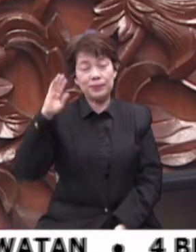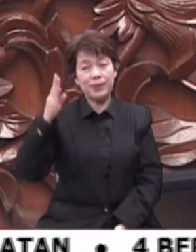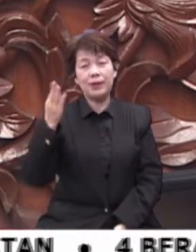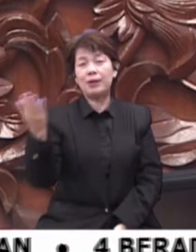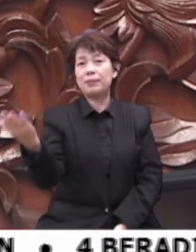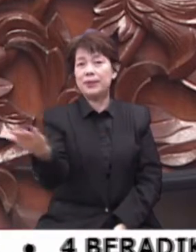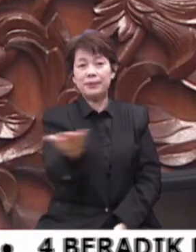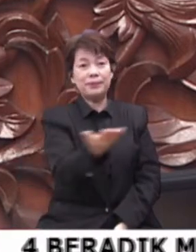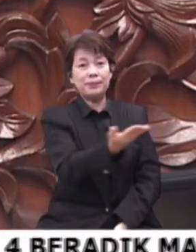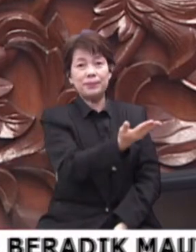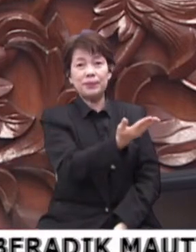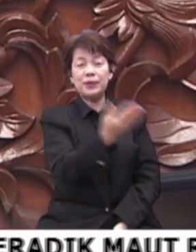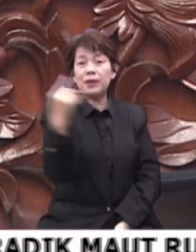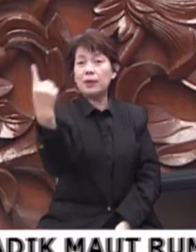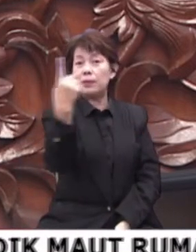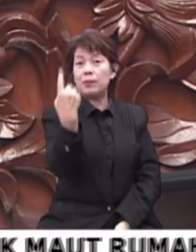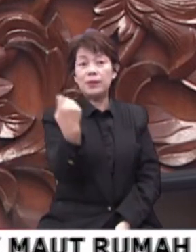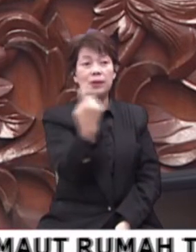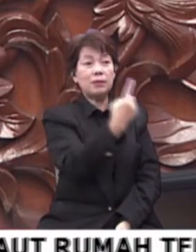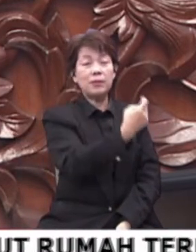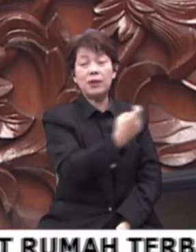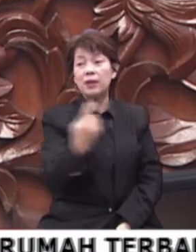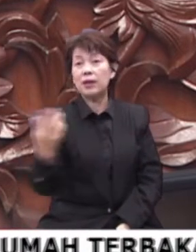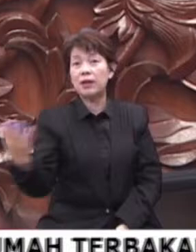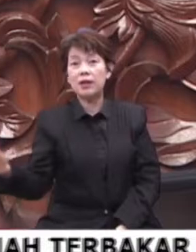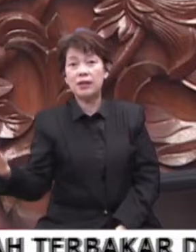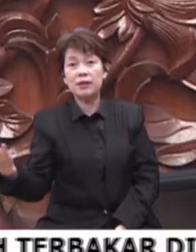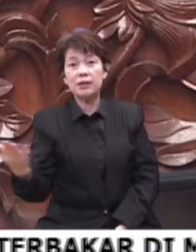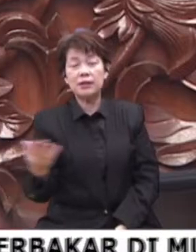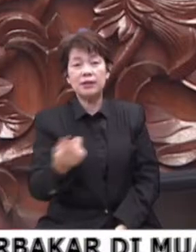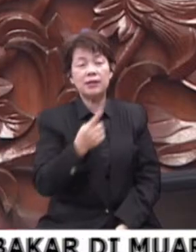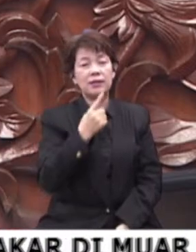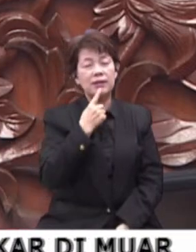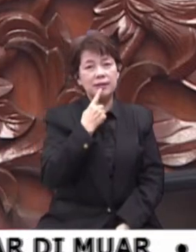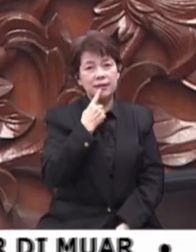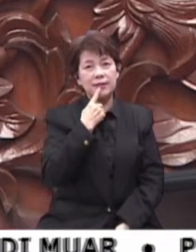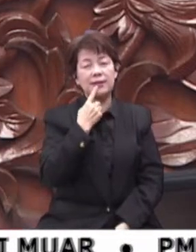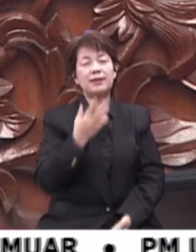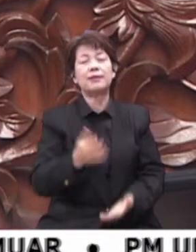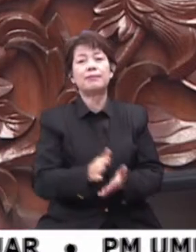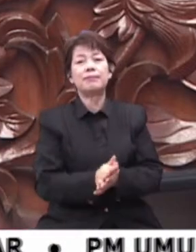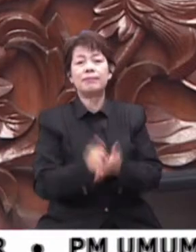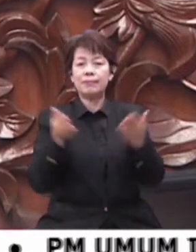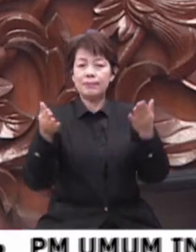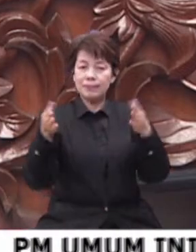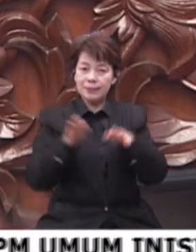bagi pertanyaan -pertanyaan bagi Jawa lisan utama dan